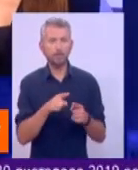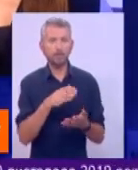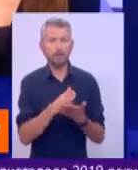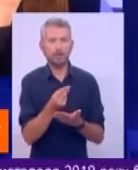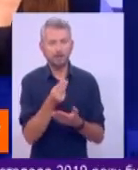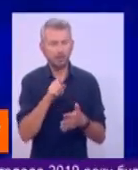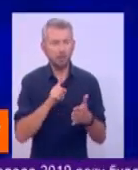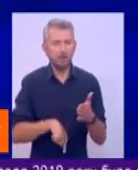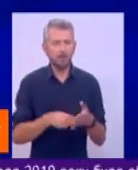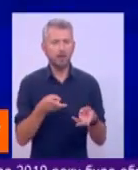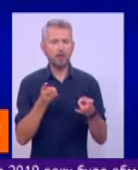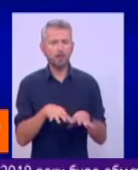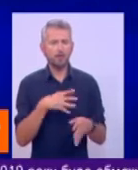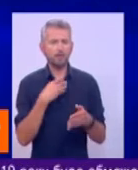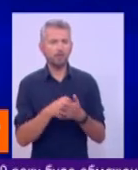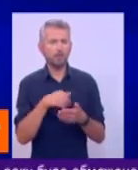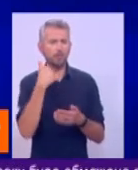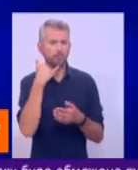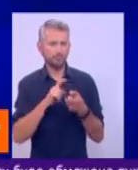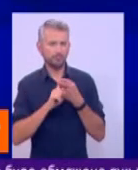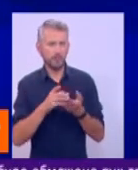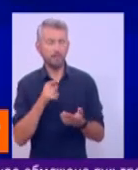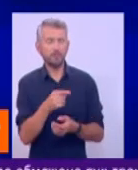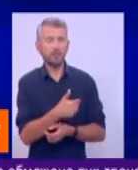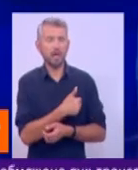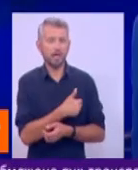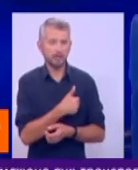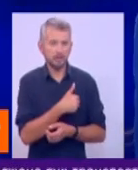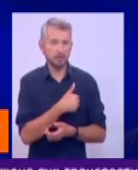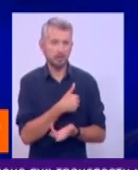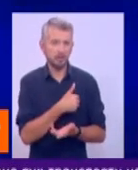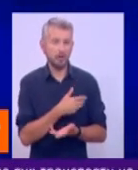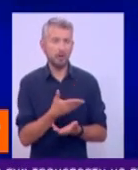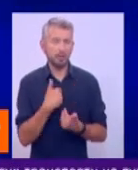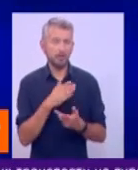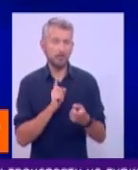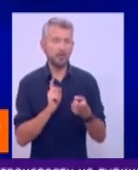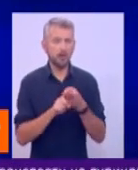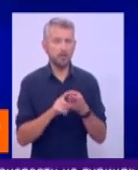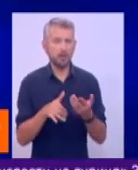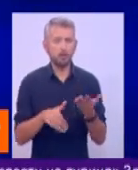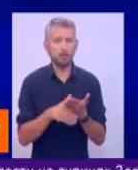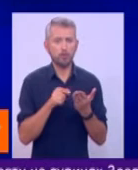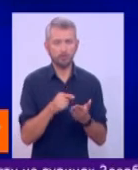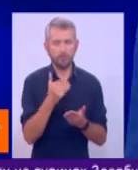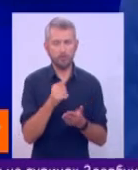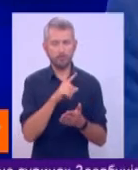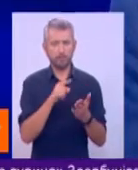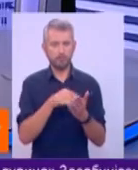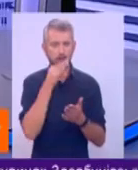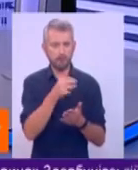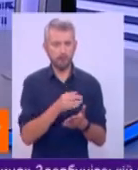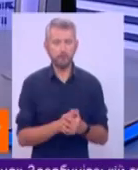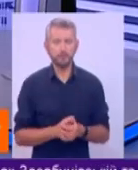деньги, поверьте. Оставьте свой контакт, если вам вы захотите, в редакции, и мы с вами свяжемся и поможем вам по вашему вопросу ответить.